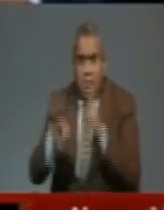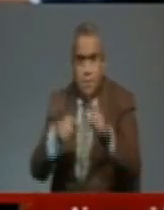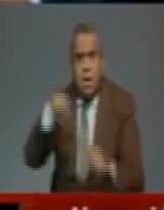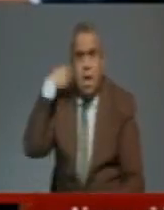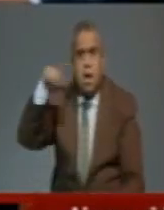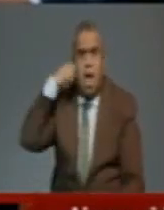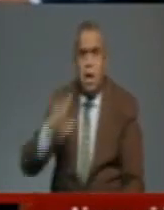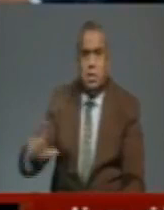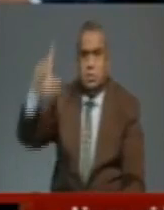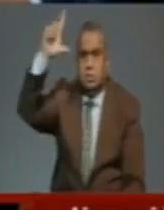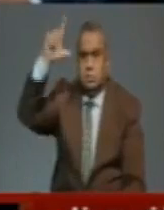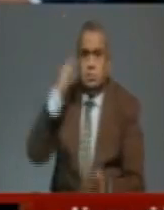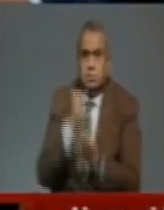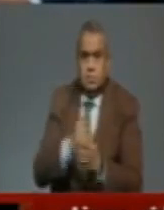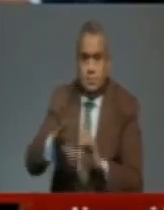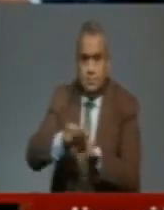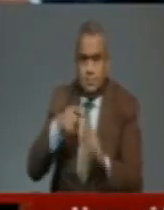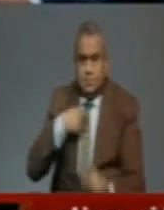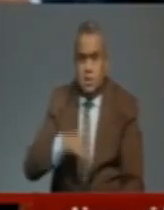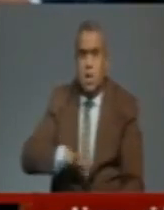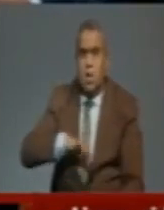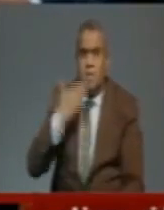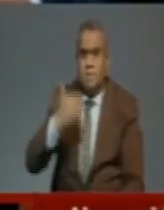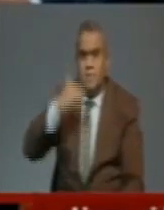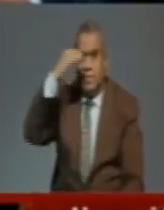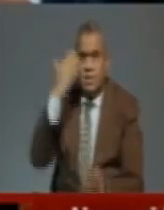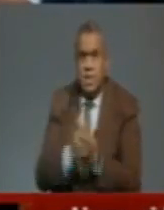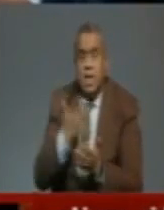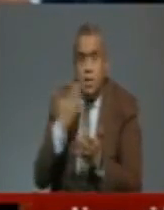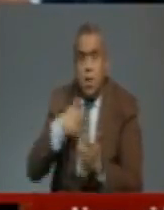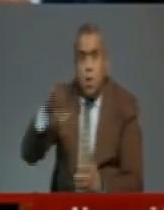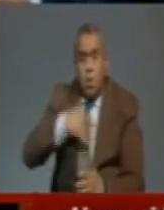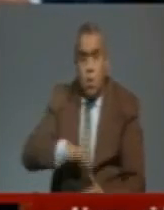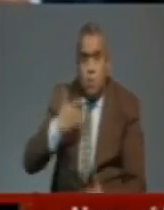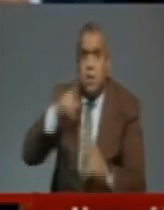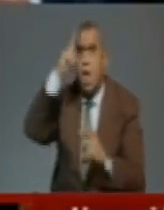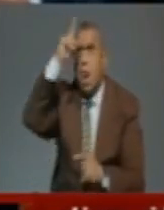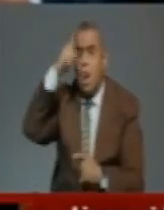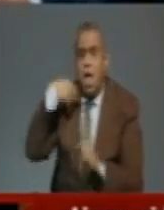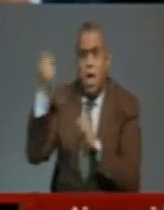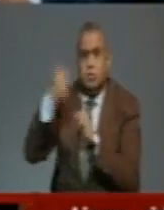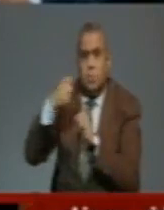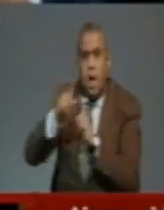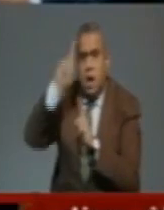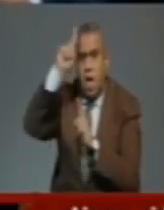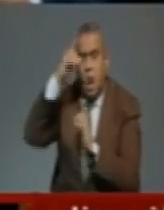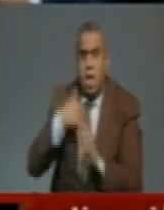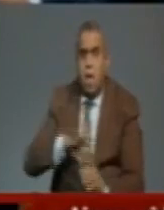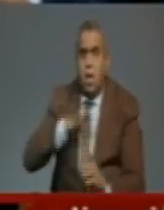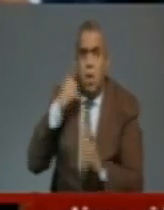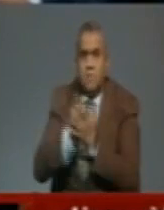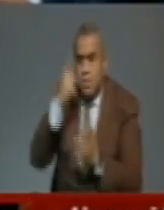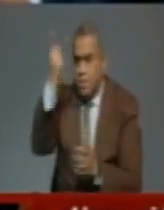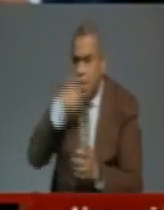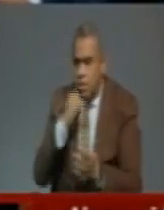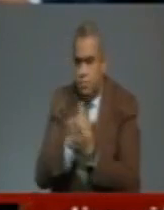اللي عايز يبني بلده ما بيخافش ابدا الا من ربنا سبحانه وتعالى اللي هيحاسبه. انا بقول الكلام ده وبشرح فيه كتير اكتر